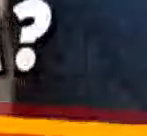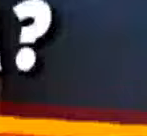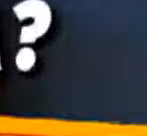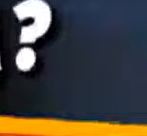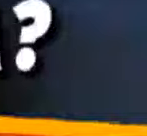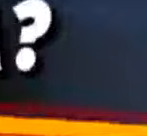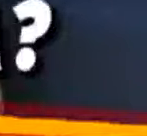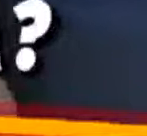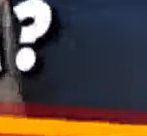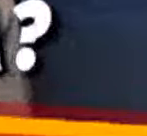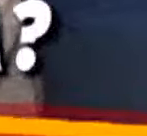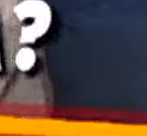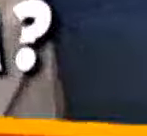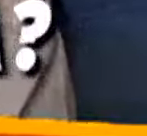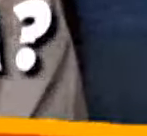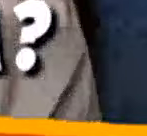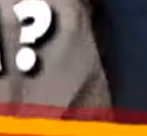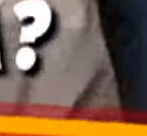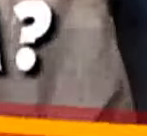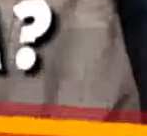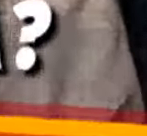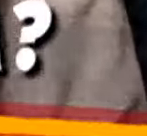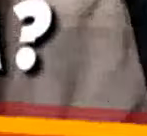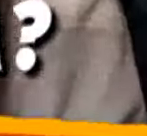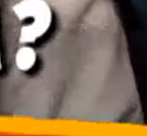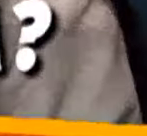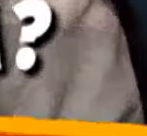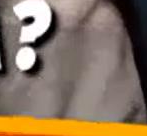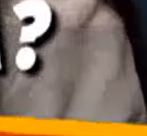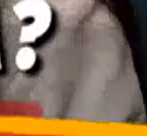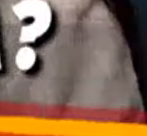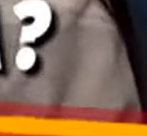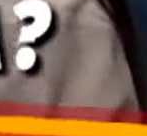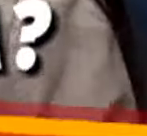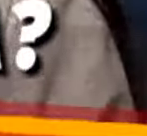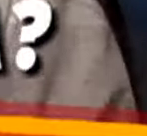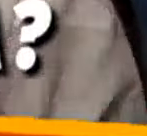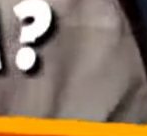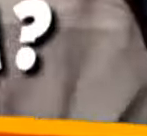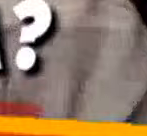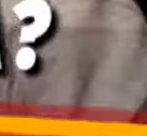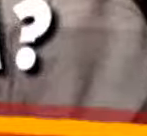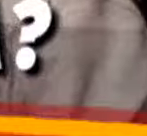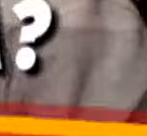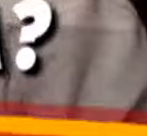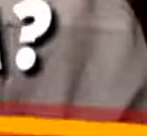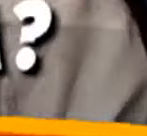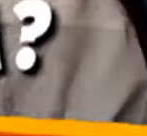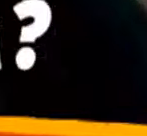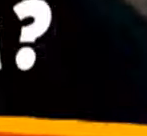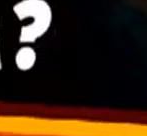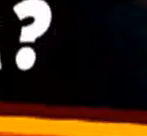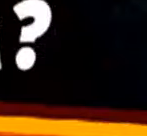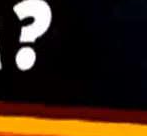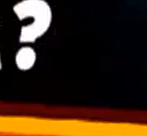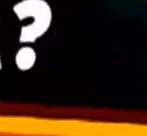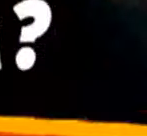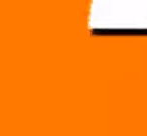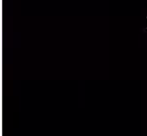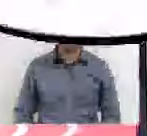matapos madawid sa hiwalay ang Catherine Bernardo at Daniel Padilla, senior high star Andrea Brillantes, kumusta na